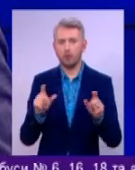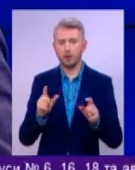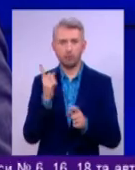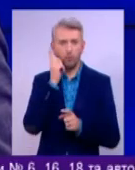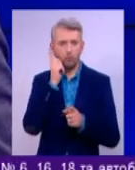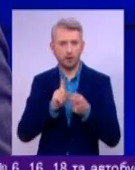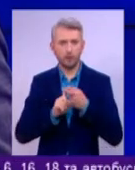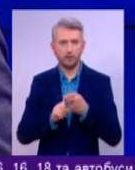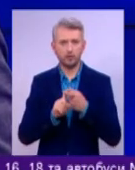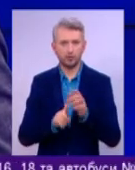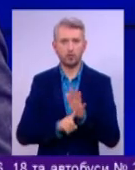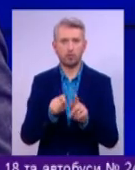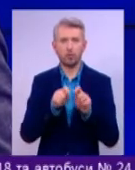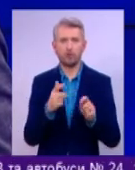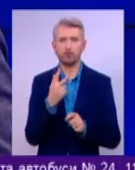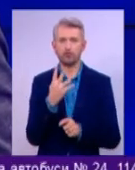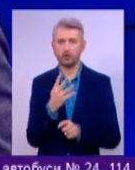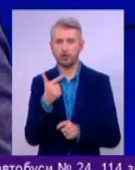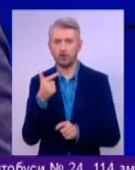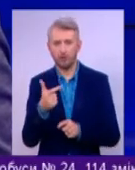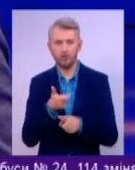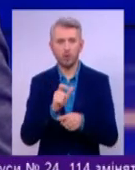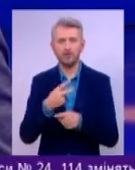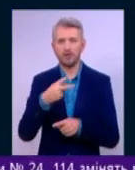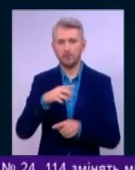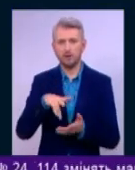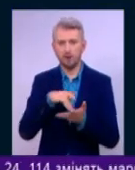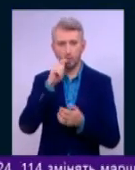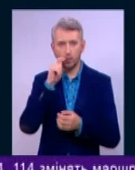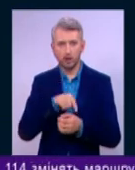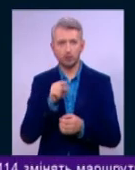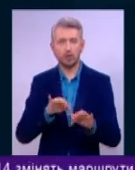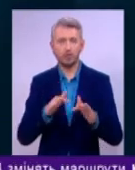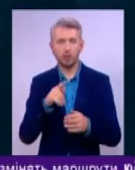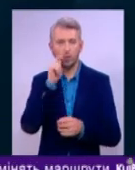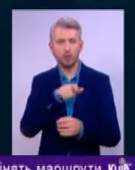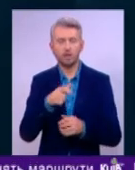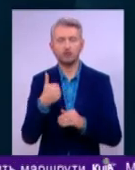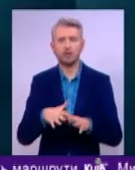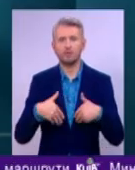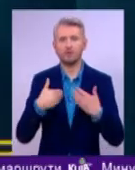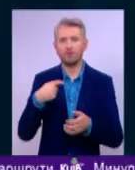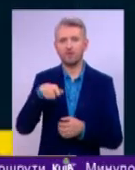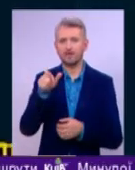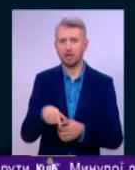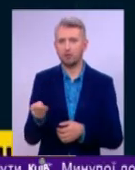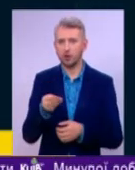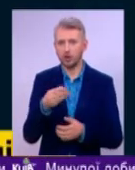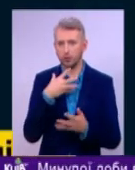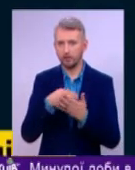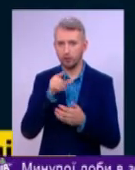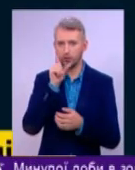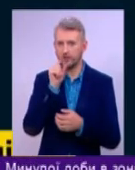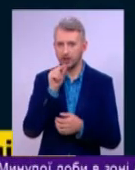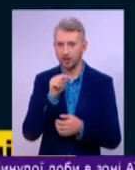зв'язку запускають 4G у понад 20 містах України. І з цією подією українців уже привітав президент Петро Порошенко у своєму